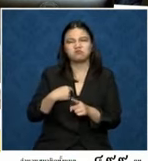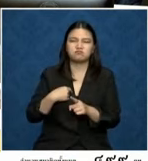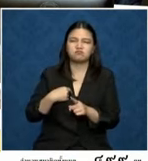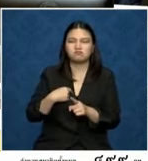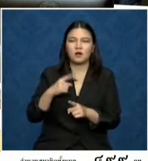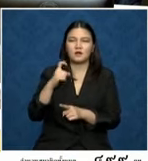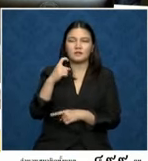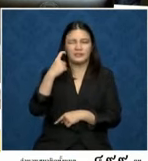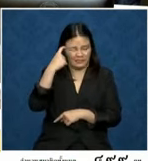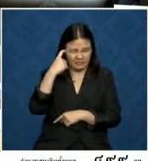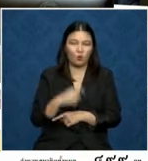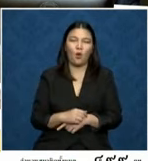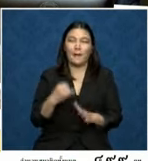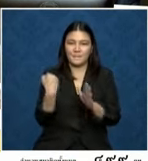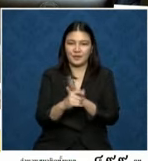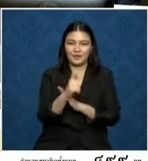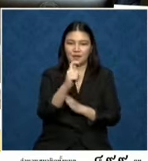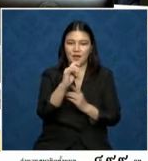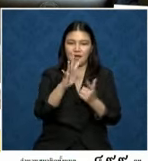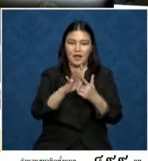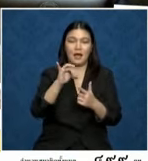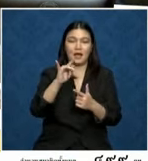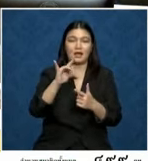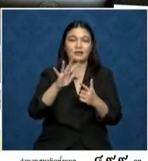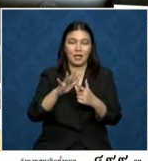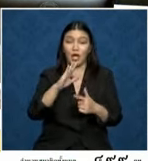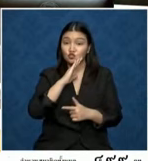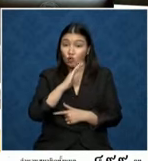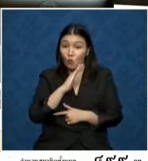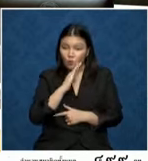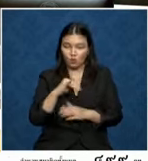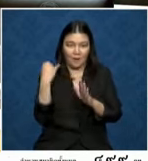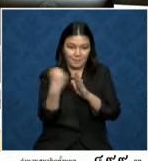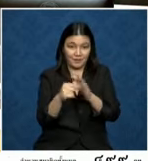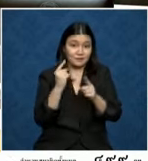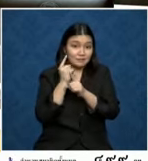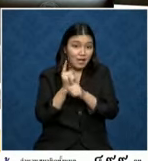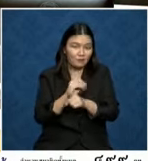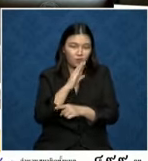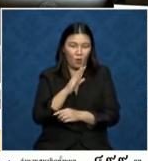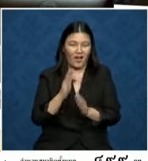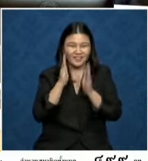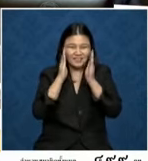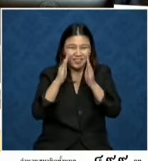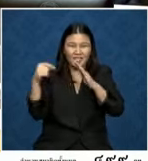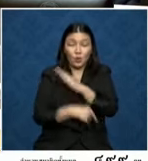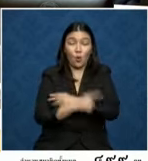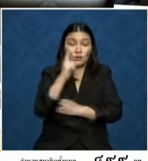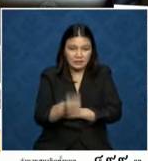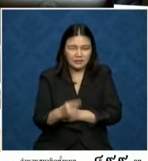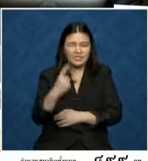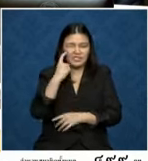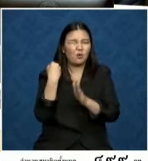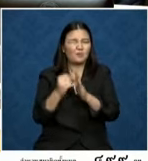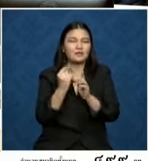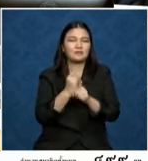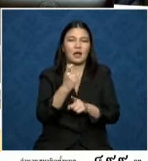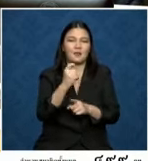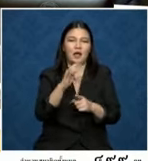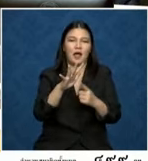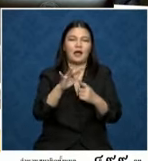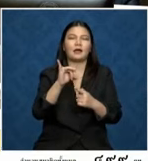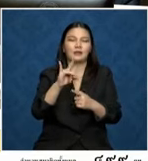ทษทางอาญาไว้เฉพาะการออกเช็คโดยทุจริตเพื่อให้เจ้าหนี้สามารถบังคับชำระหนี้กับลูกหนี้ที่ออกเช็คโดยทุจริตด้วยการดำเนินค